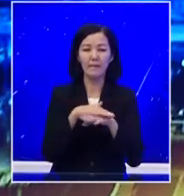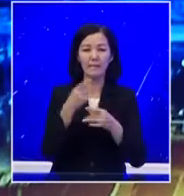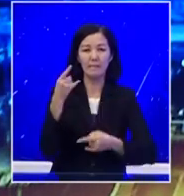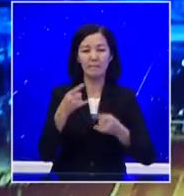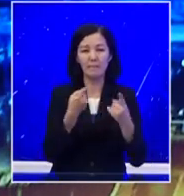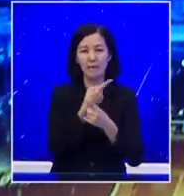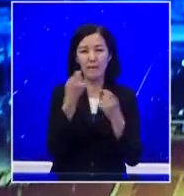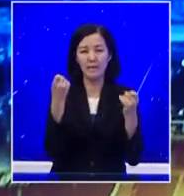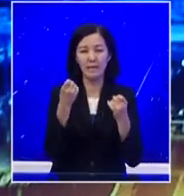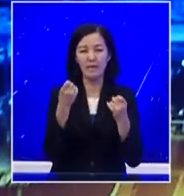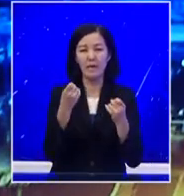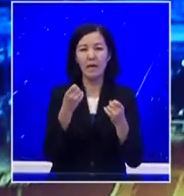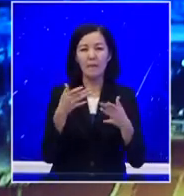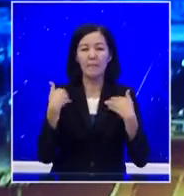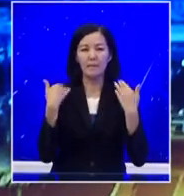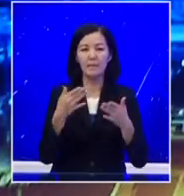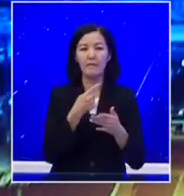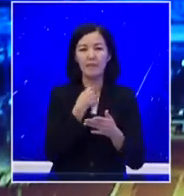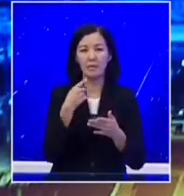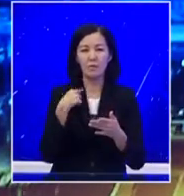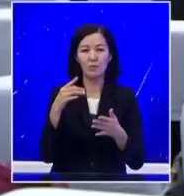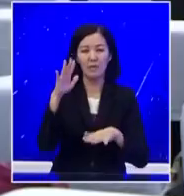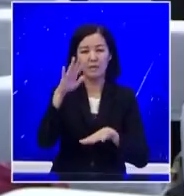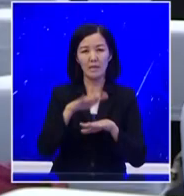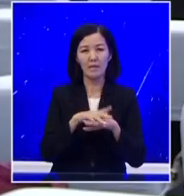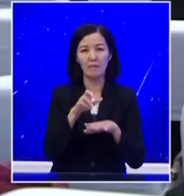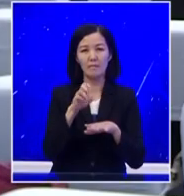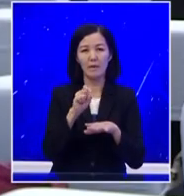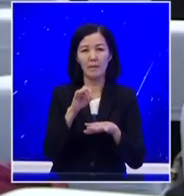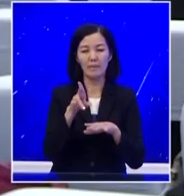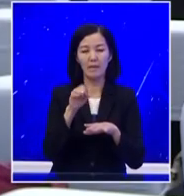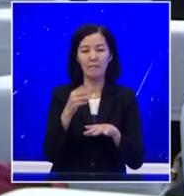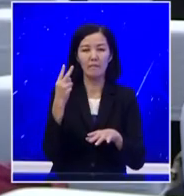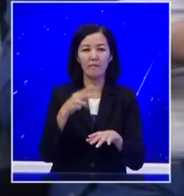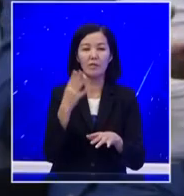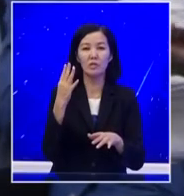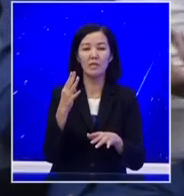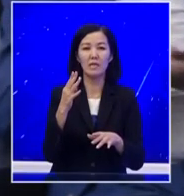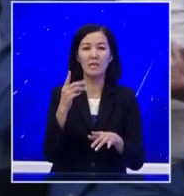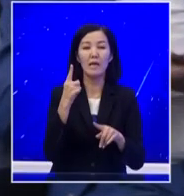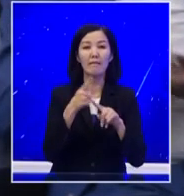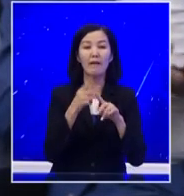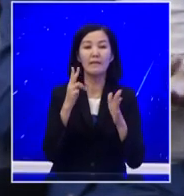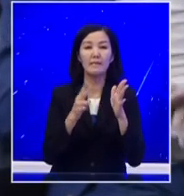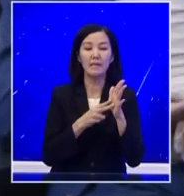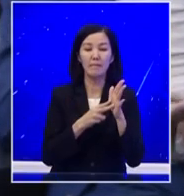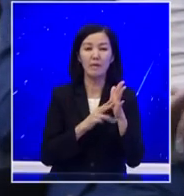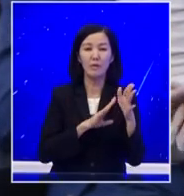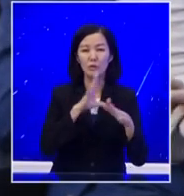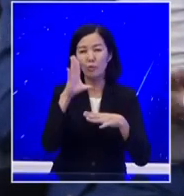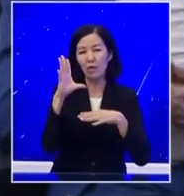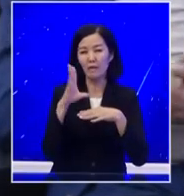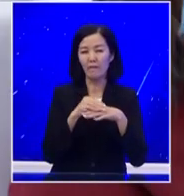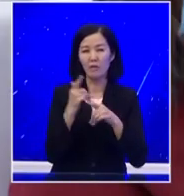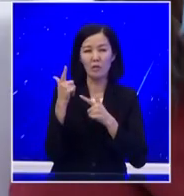аким tale кургана галымжан абдраимов 24 на 7 работать средствах массовой информации значит